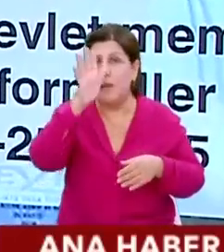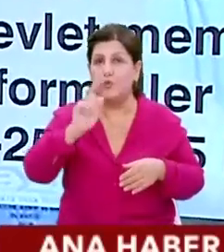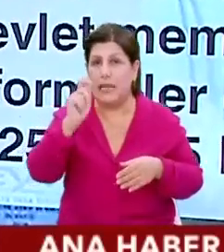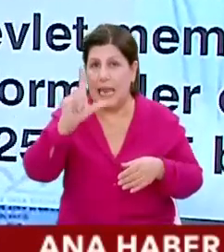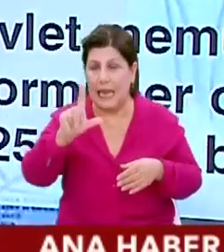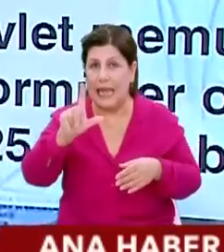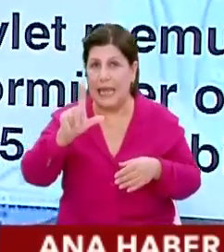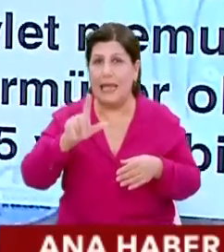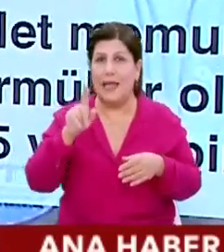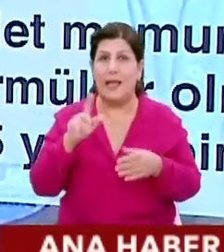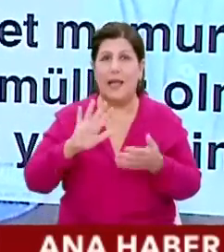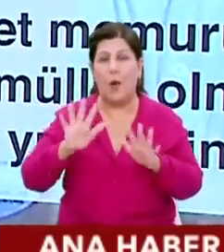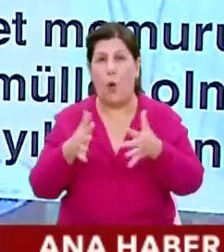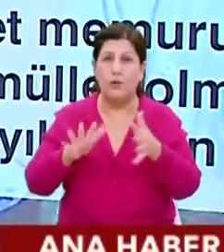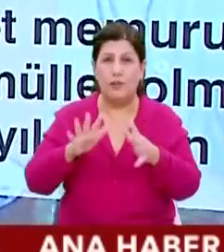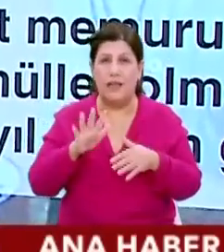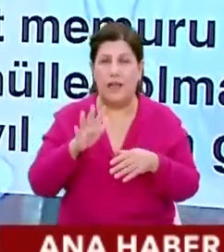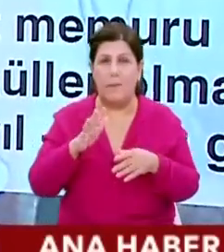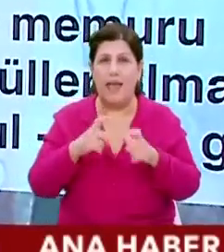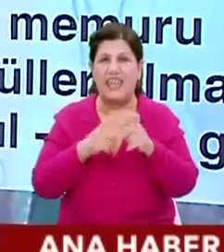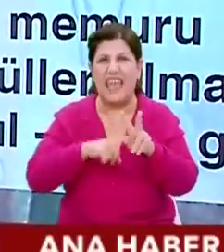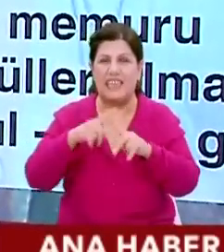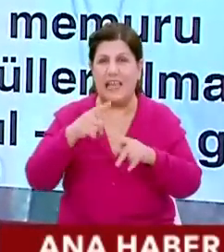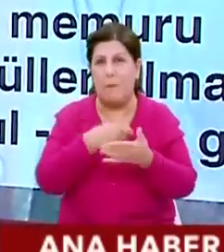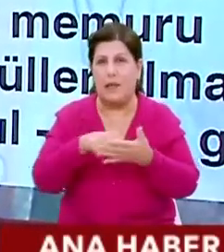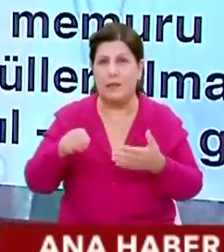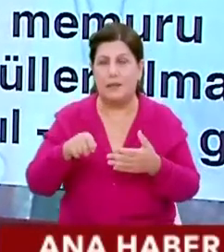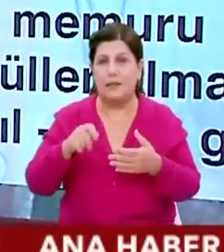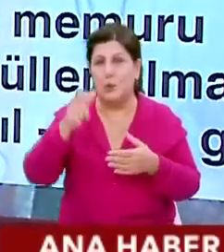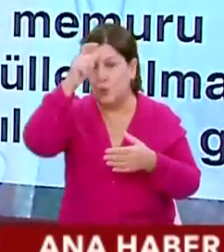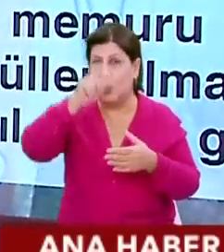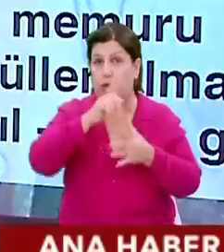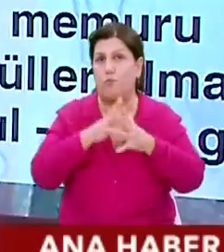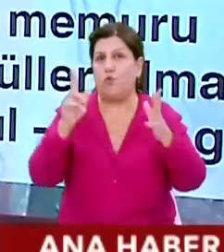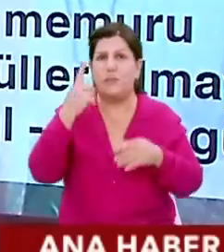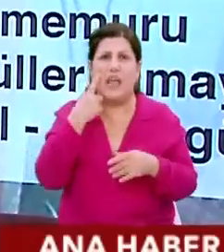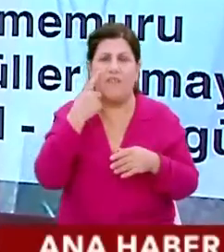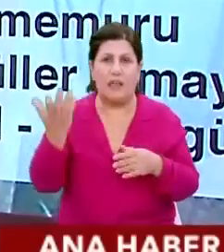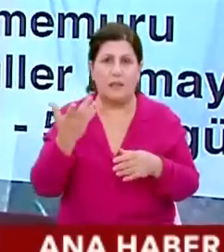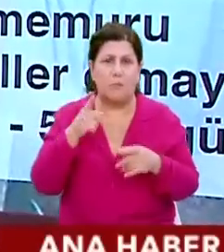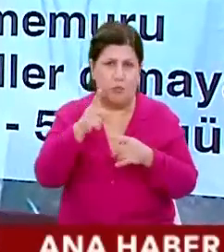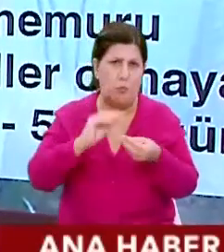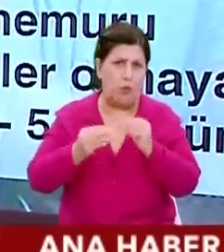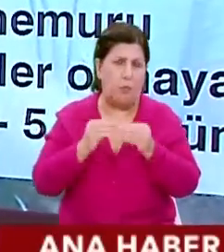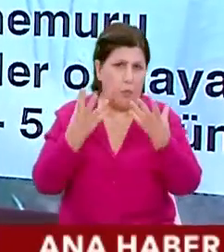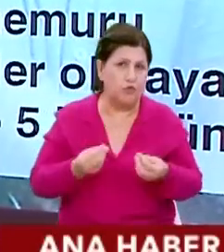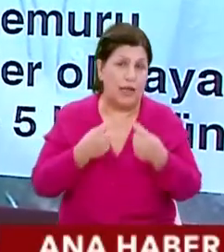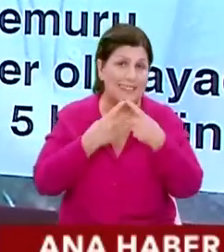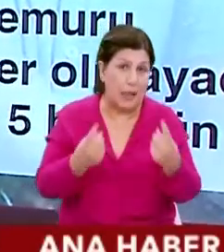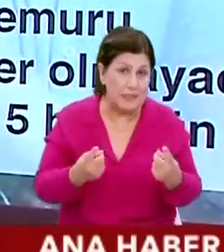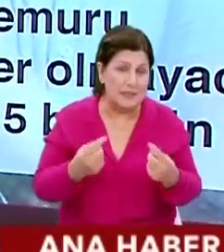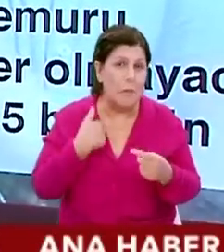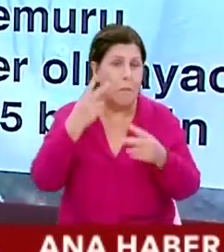var ya ortalama EYT maaşı Türkiye büyük bir devlet ülke bu mu mesele olacak demiştik